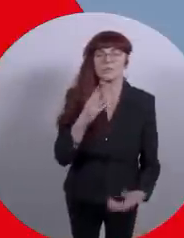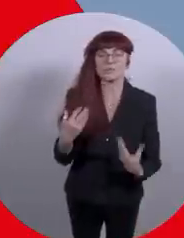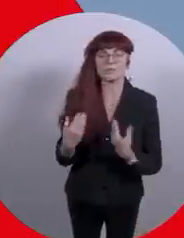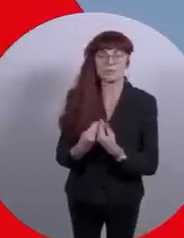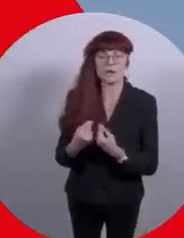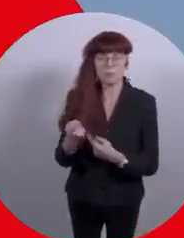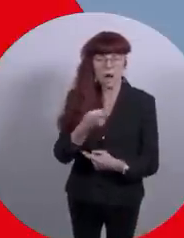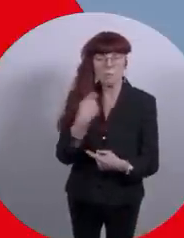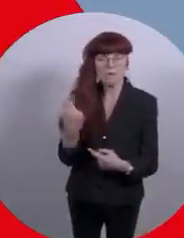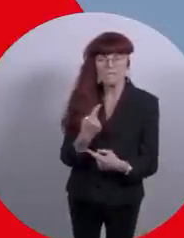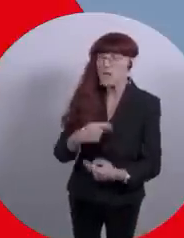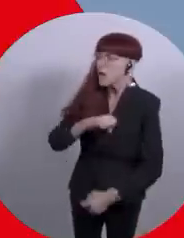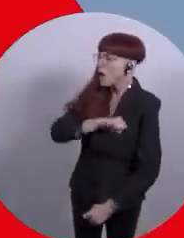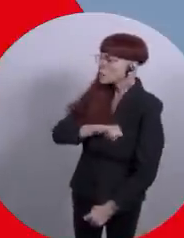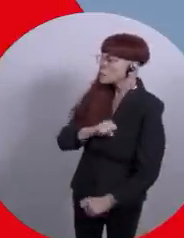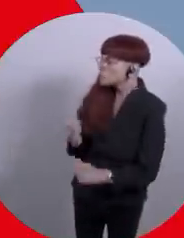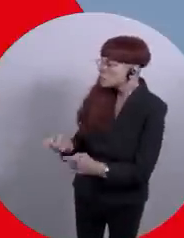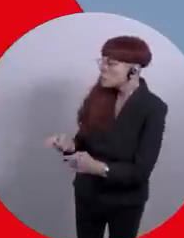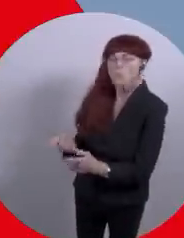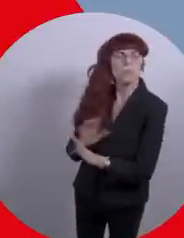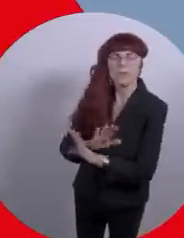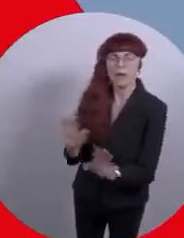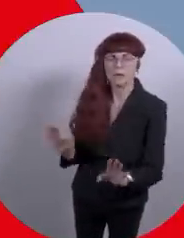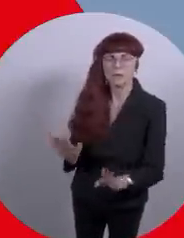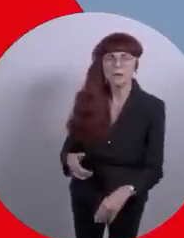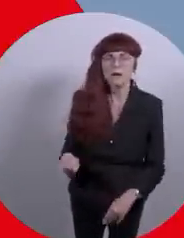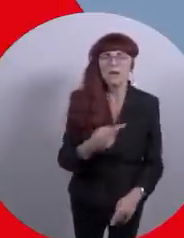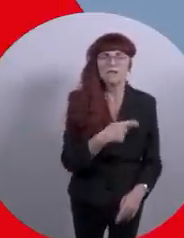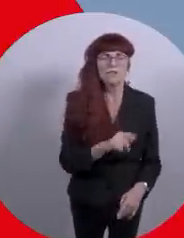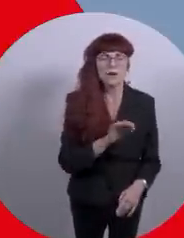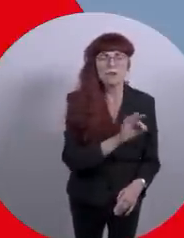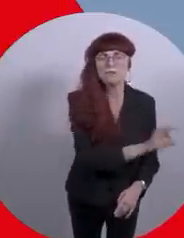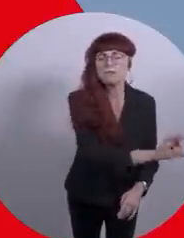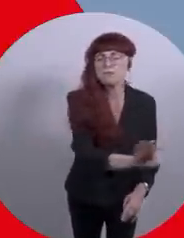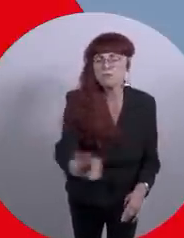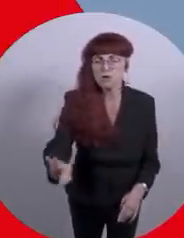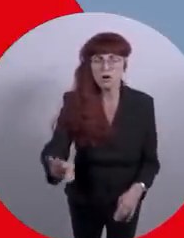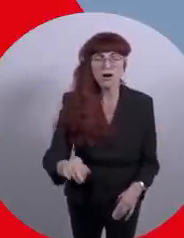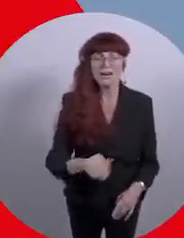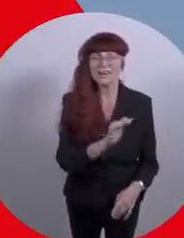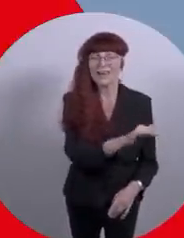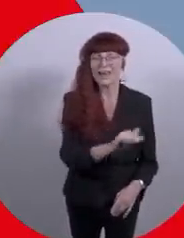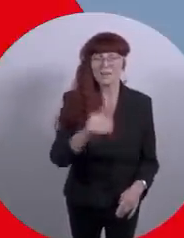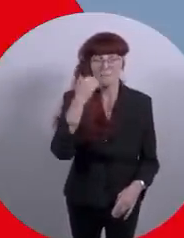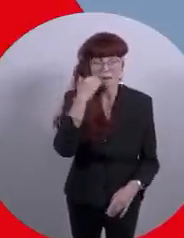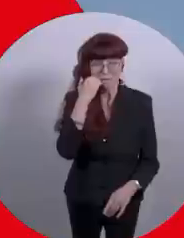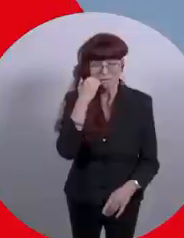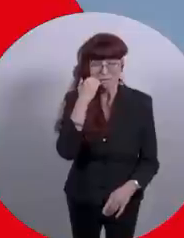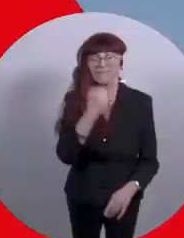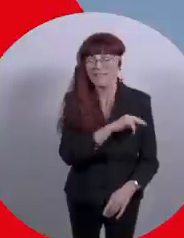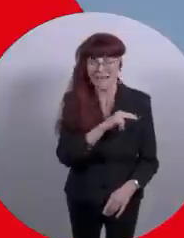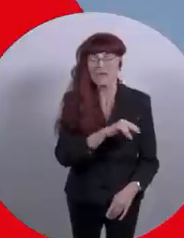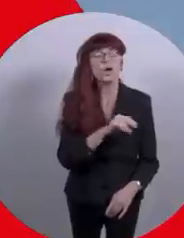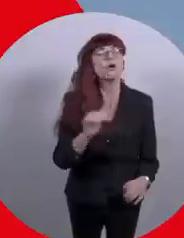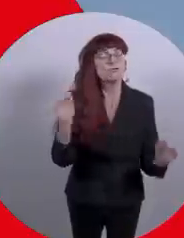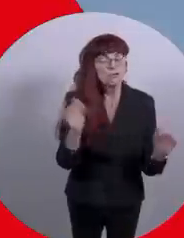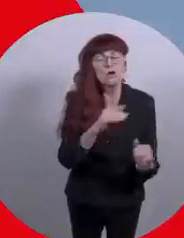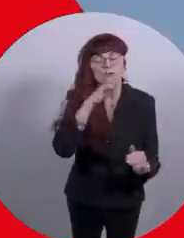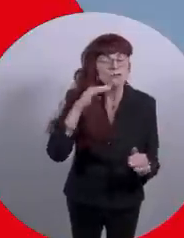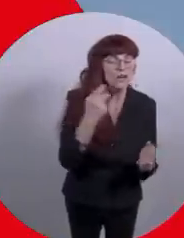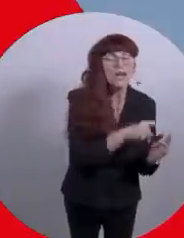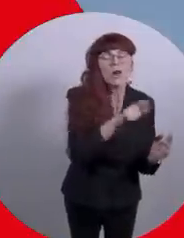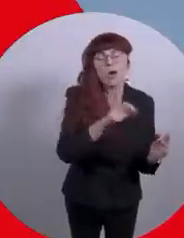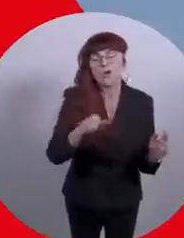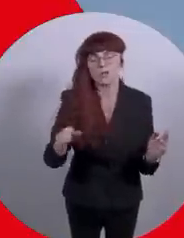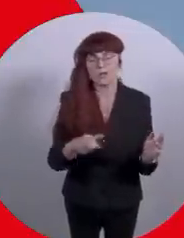meine nicht durchgehen lassen und wir sind nicht für den kleinen Mann sondern wir sind für die ganz ganz vielen kleinen Leute wir sind die Partei der vielen und dafür